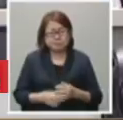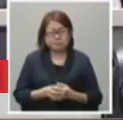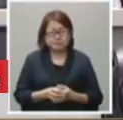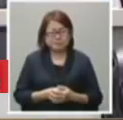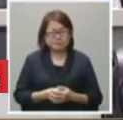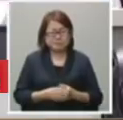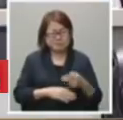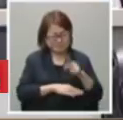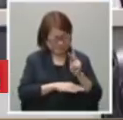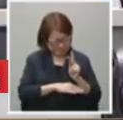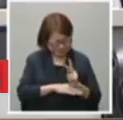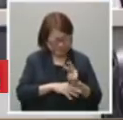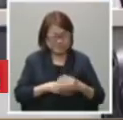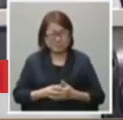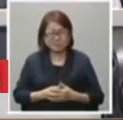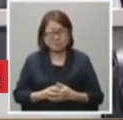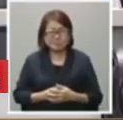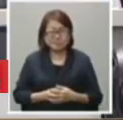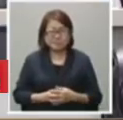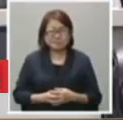และท่านประธานที่เคารพครับ